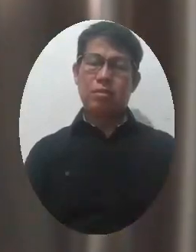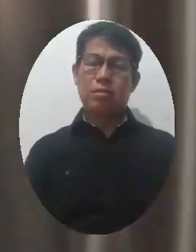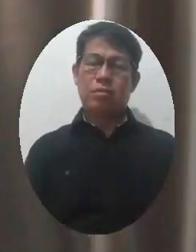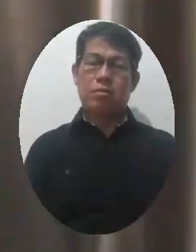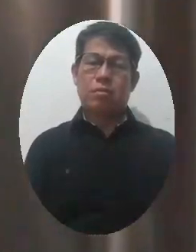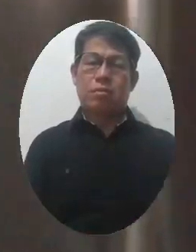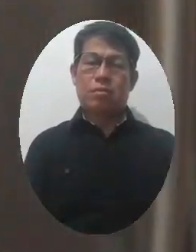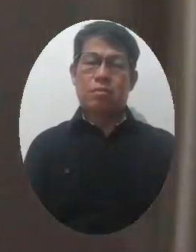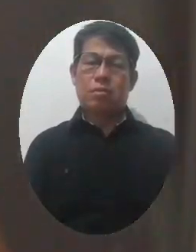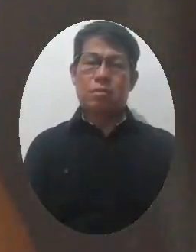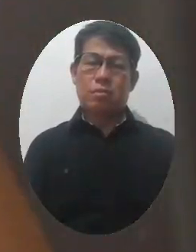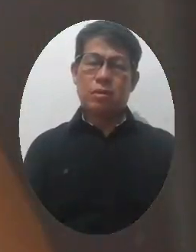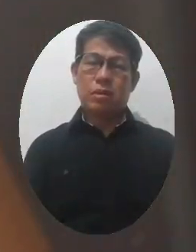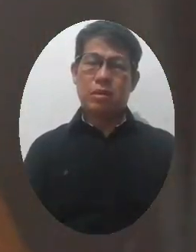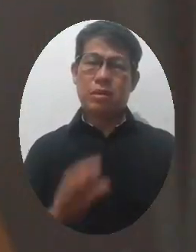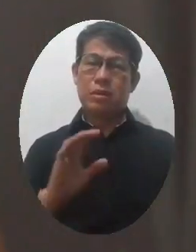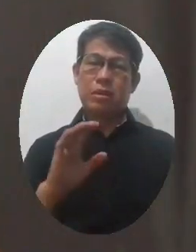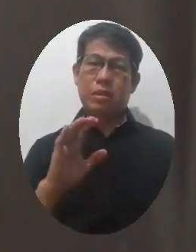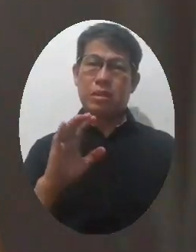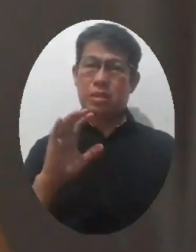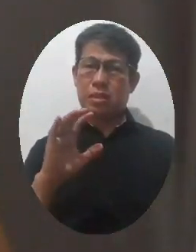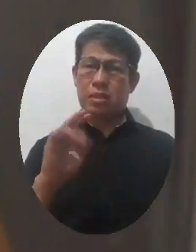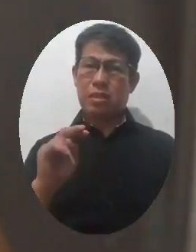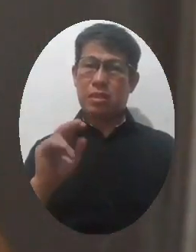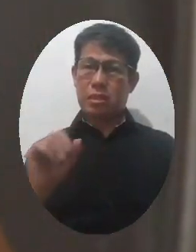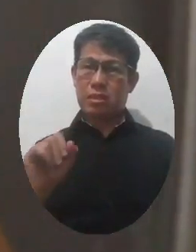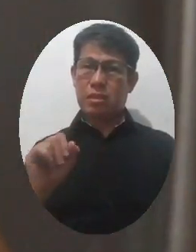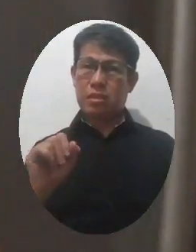isolated na relapse na siya, CNS.